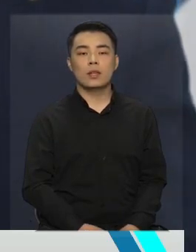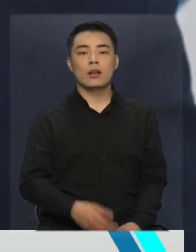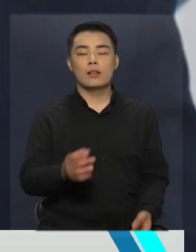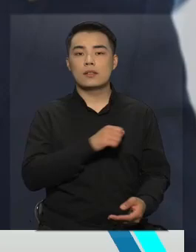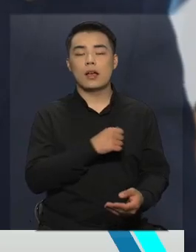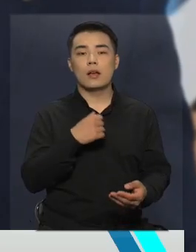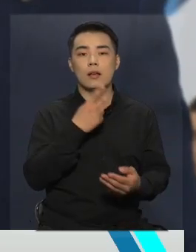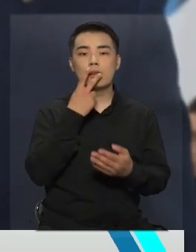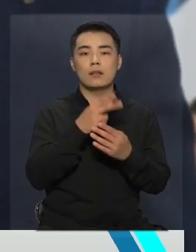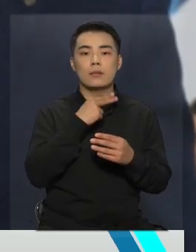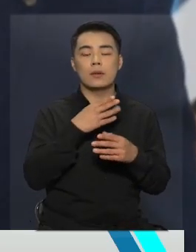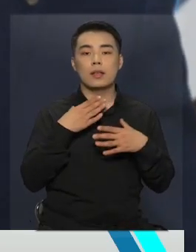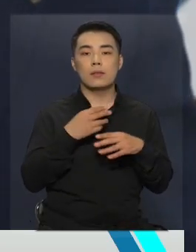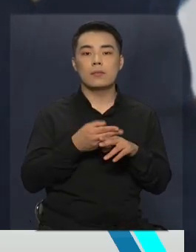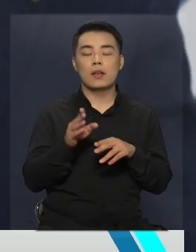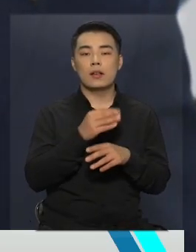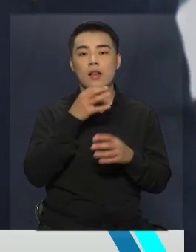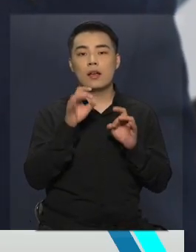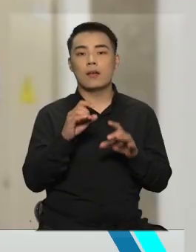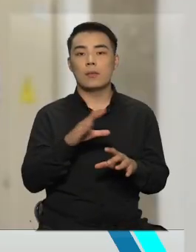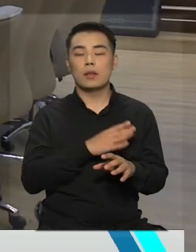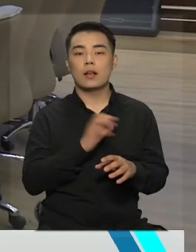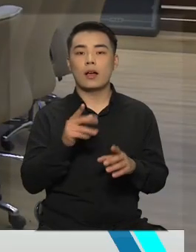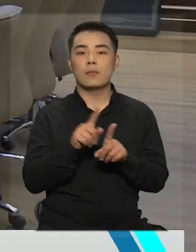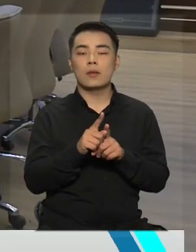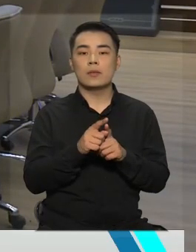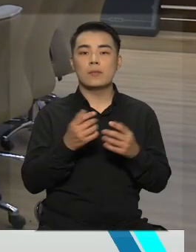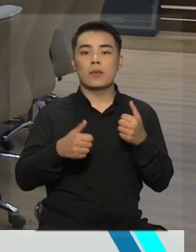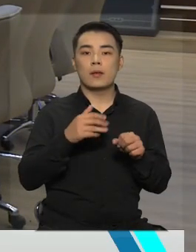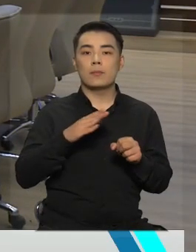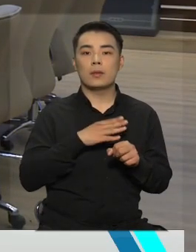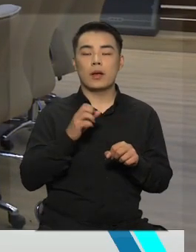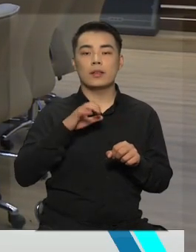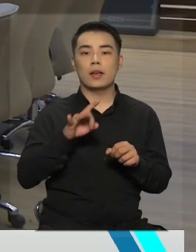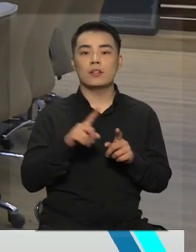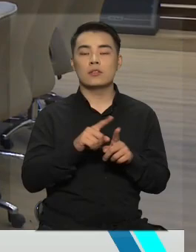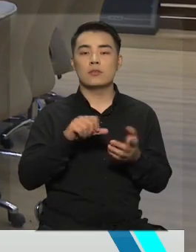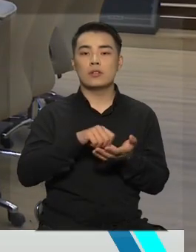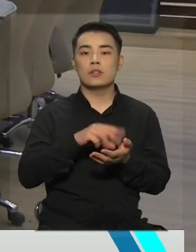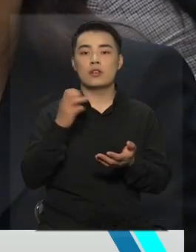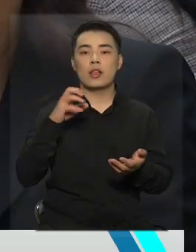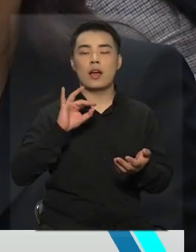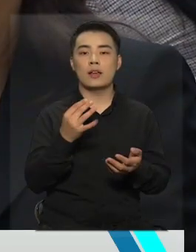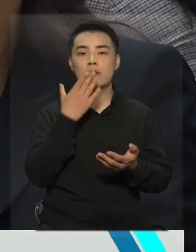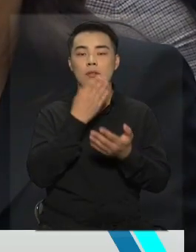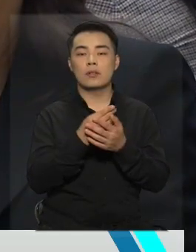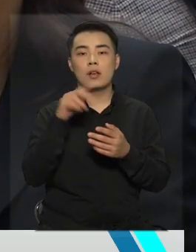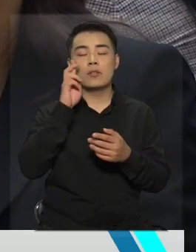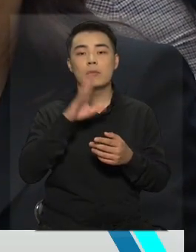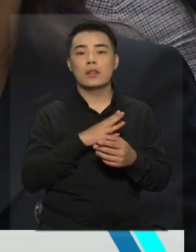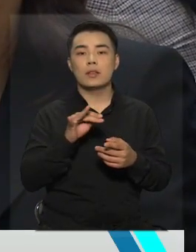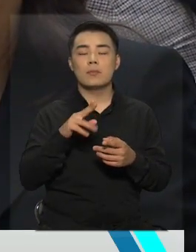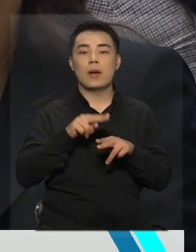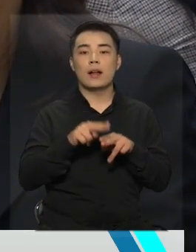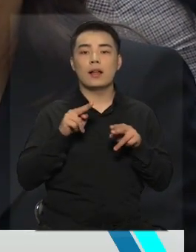на данный момент Они не высказывают сегодня например к прессе вышли главы миссии Наблюдатели шанхайской организации сотрудничества и парламентской